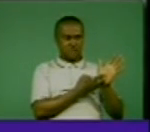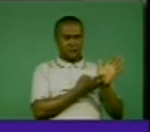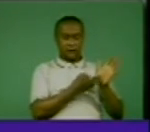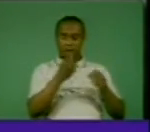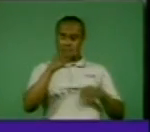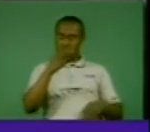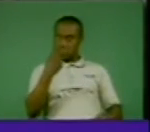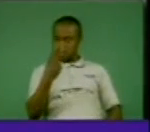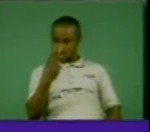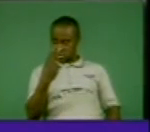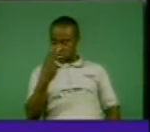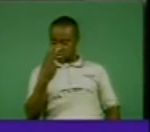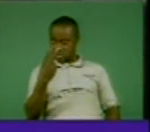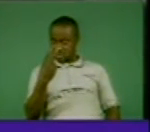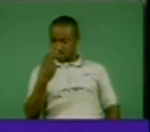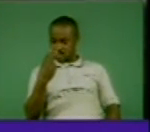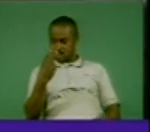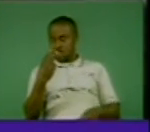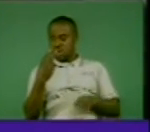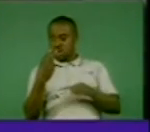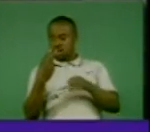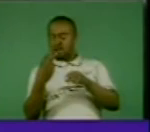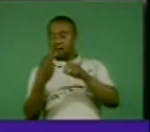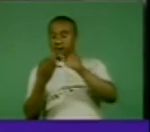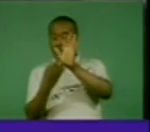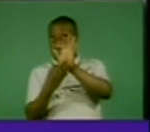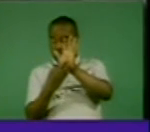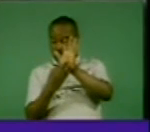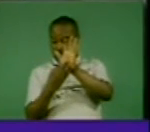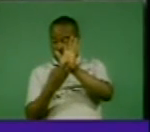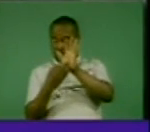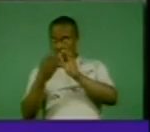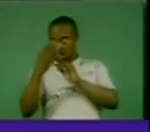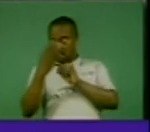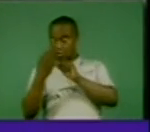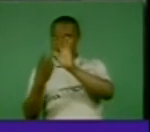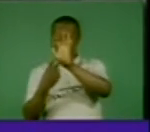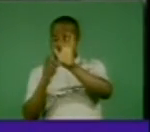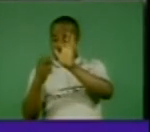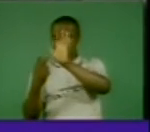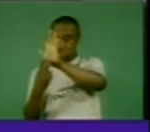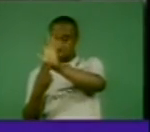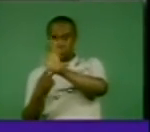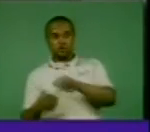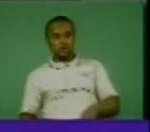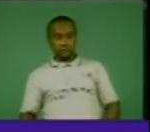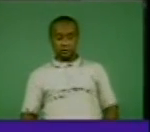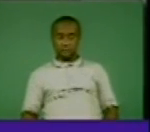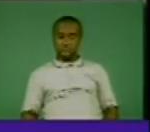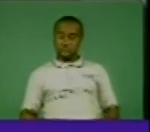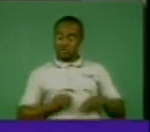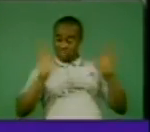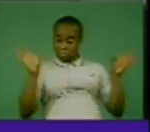Ibara ya 40 ilikuwa ina kura 7 na ibara ya 47 ilikuwa na kura 7. Jumla ya kura za